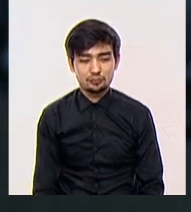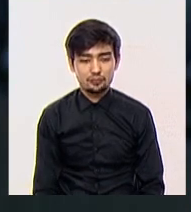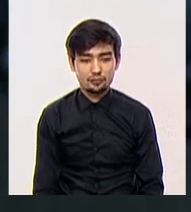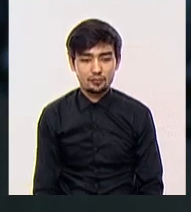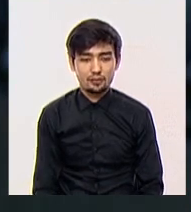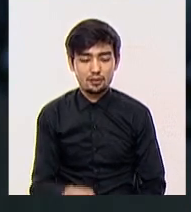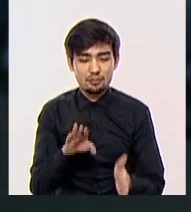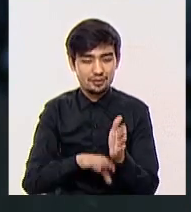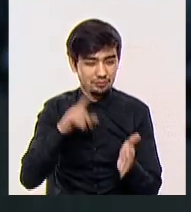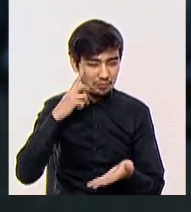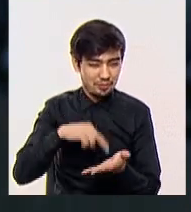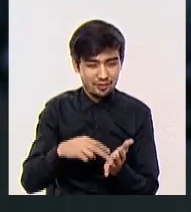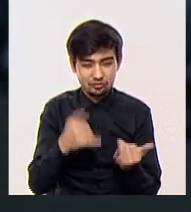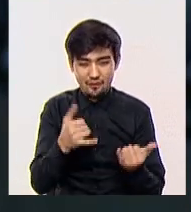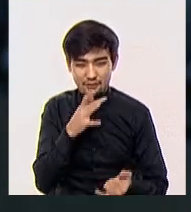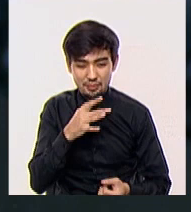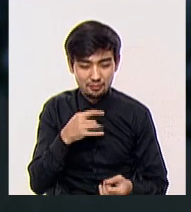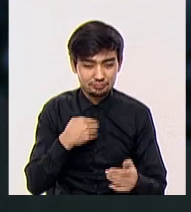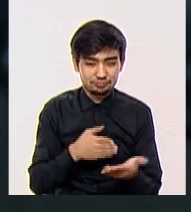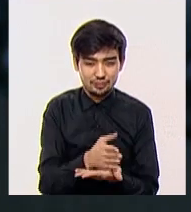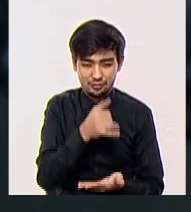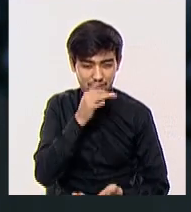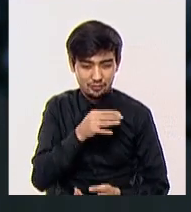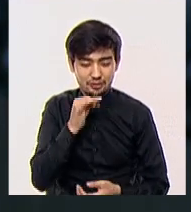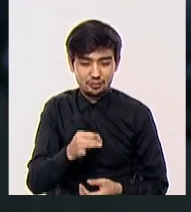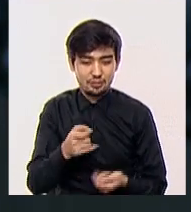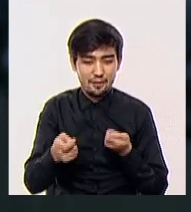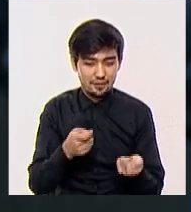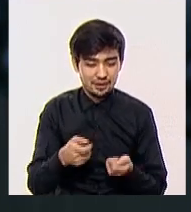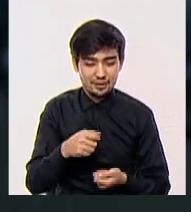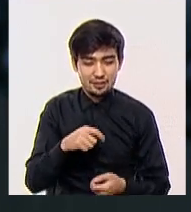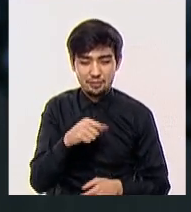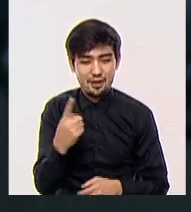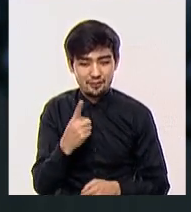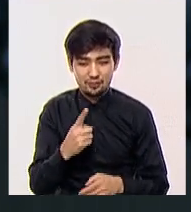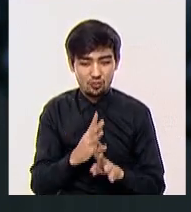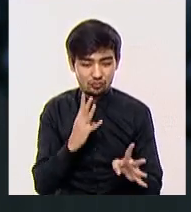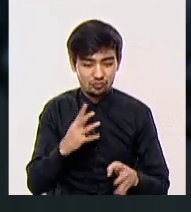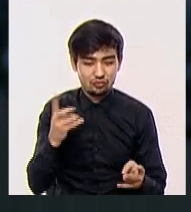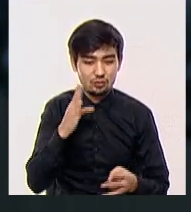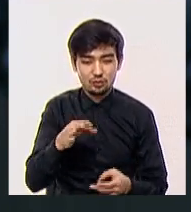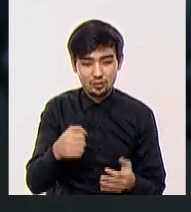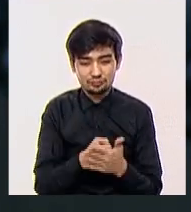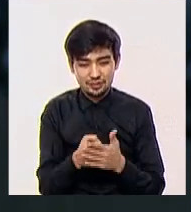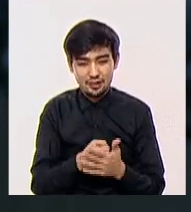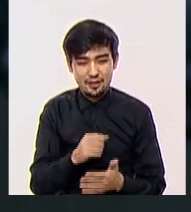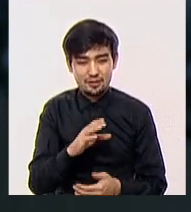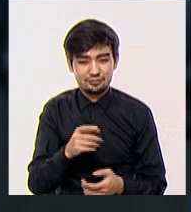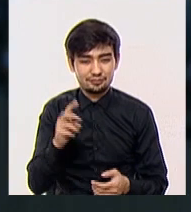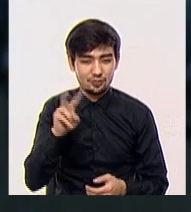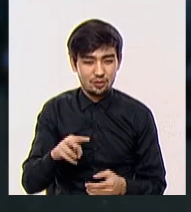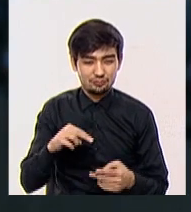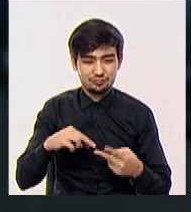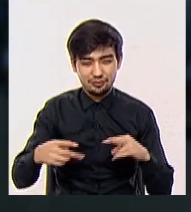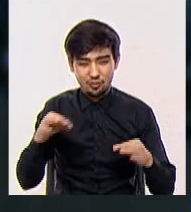Без четкого плана в нынешних условиях не обойтись. Правительство намерено первым делом добиться стабильности на валютном рынке и взять под